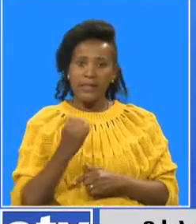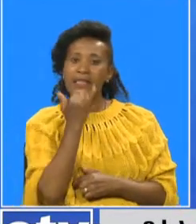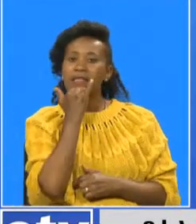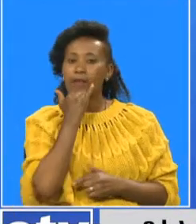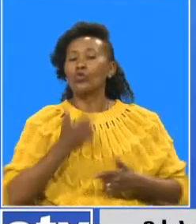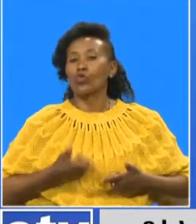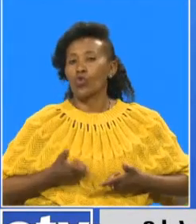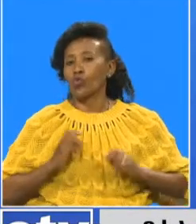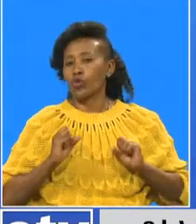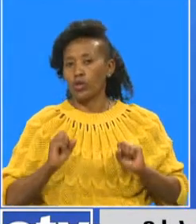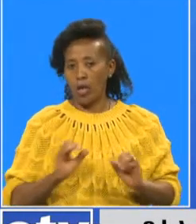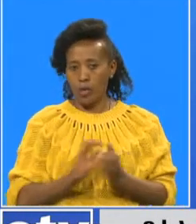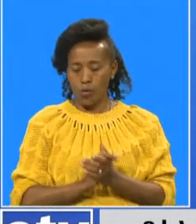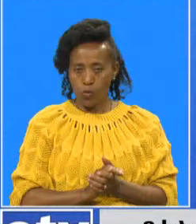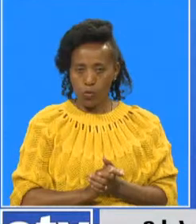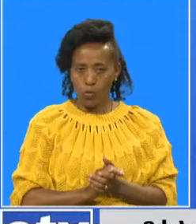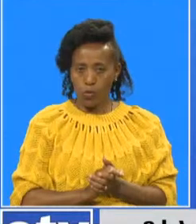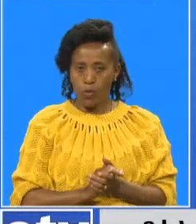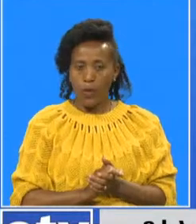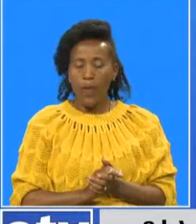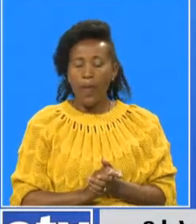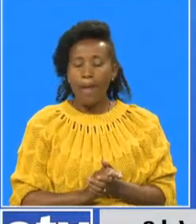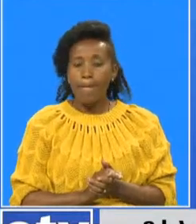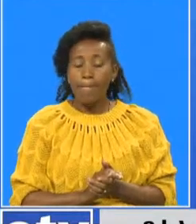ግድፈቶች ይኖራሉ።